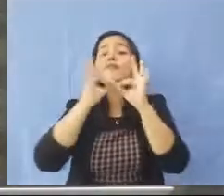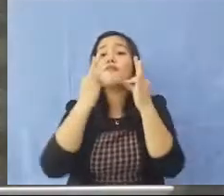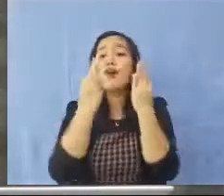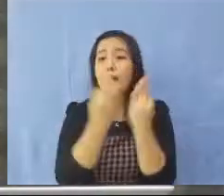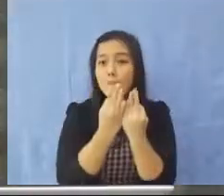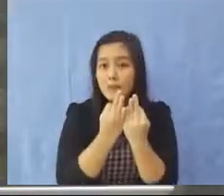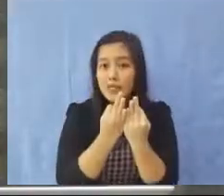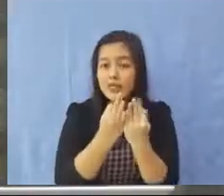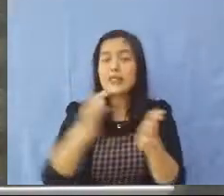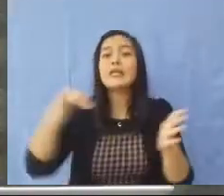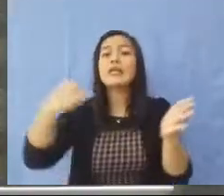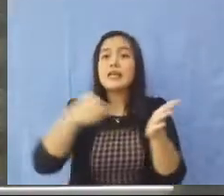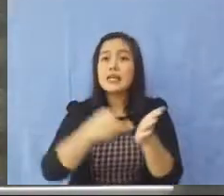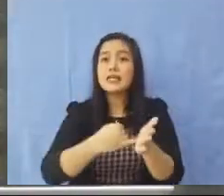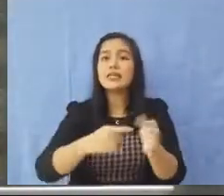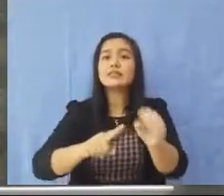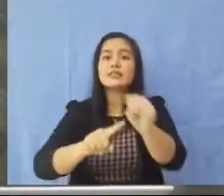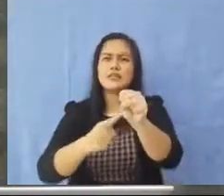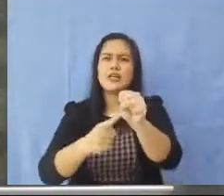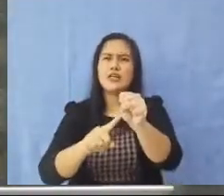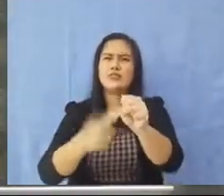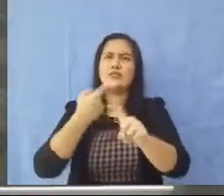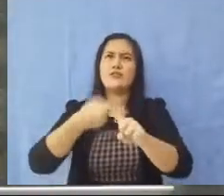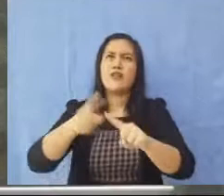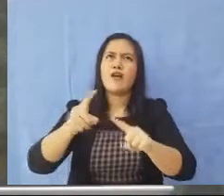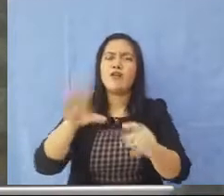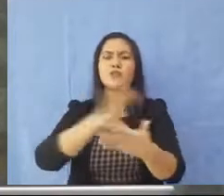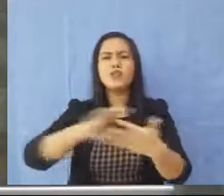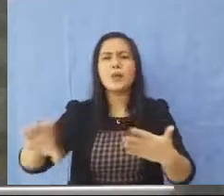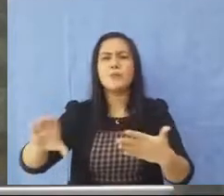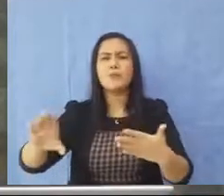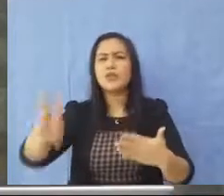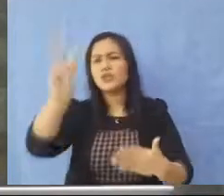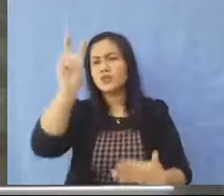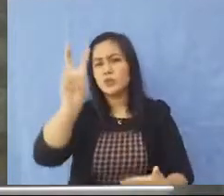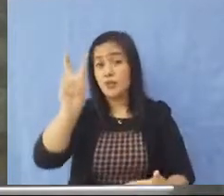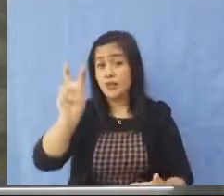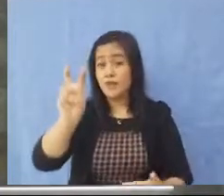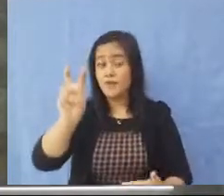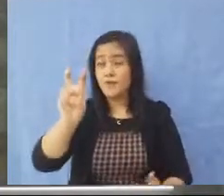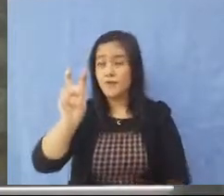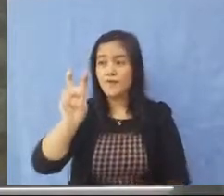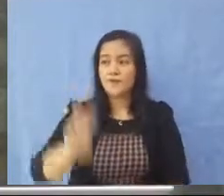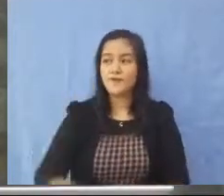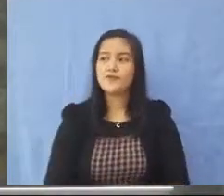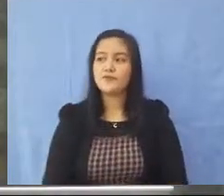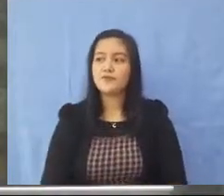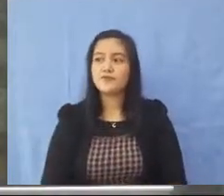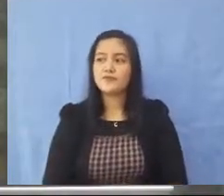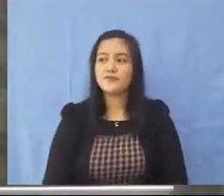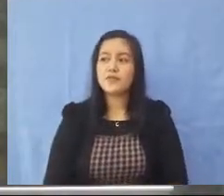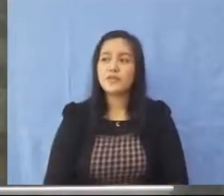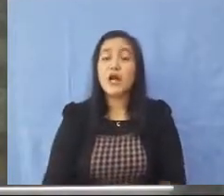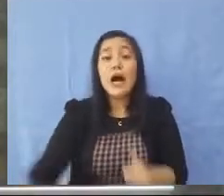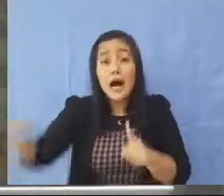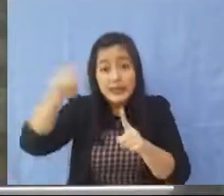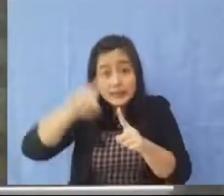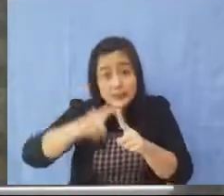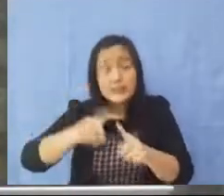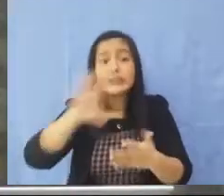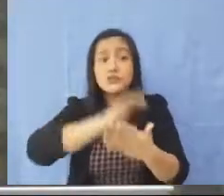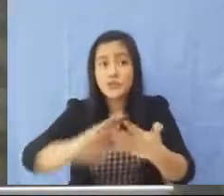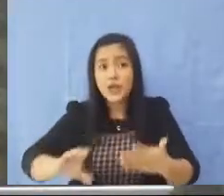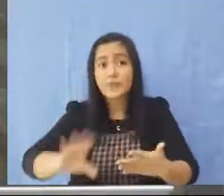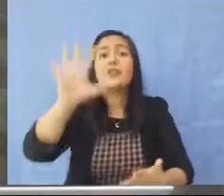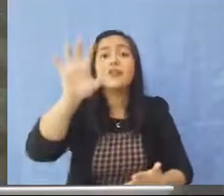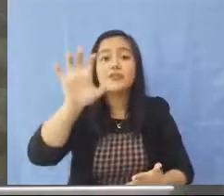foundational chapters ay hanggang chapter 11. So after chapter 11, chapter 12 down to chapter 50, yan na